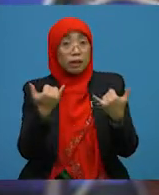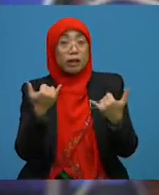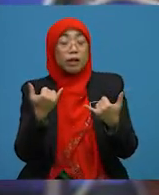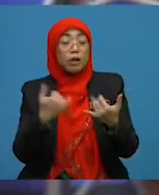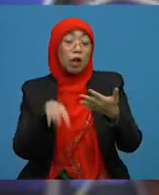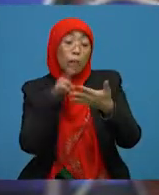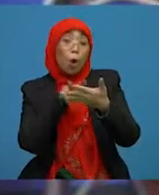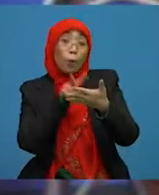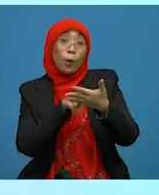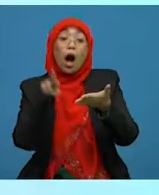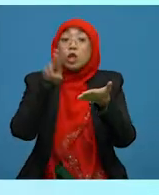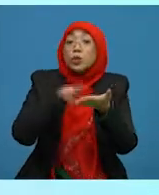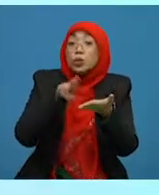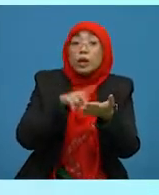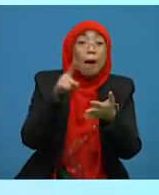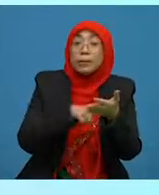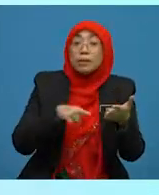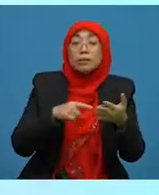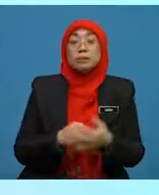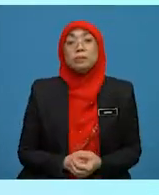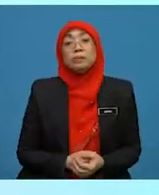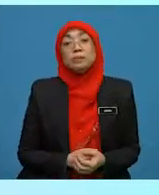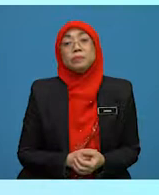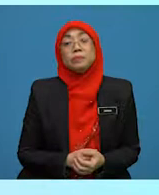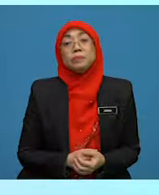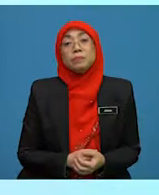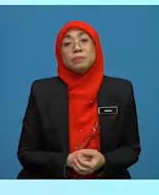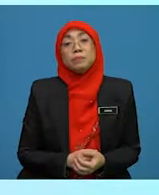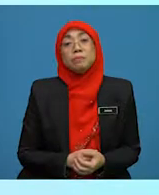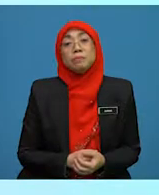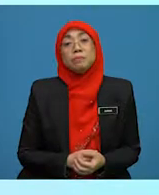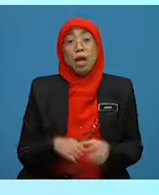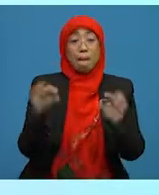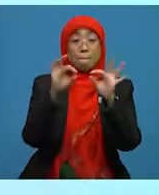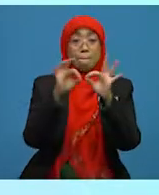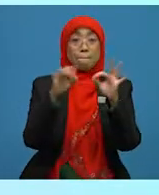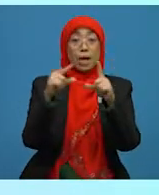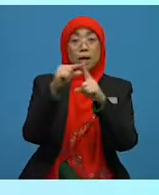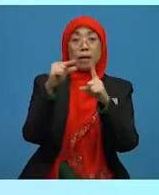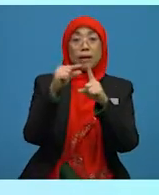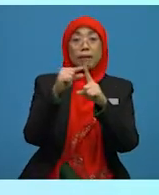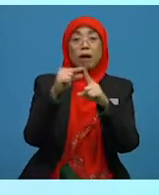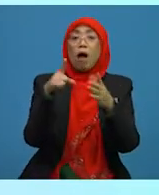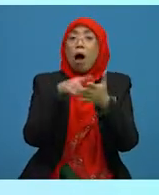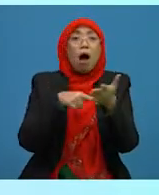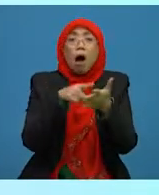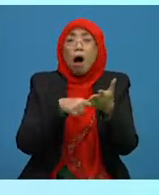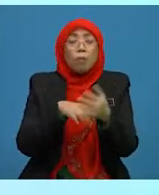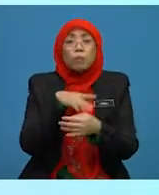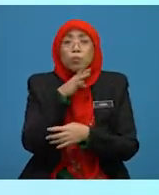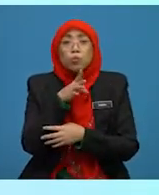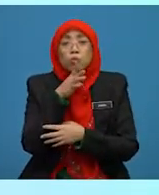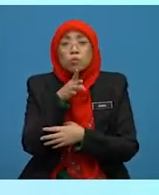rujukan. Kata atau perkataan yang diucap atau dilambangkan dengan